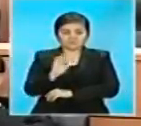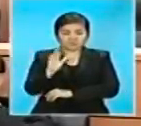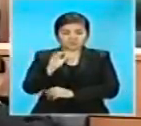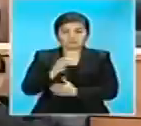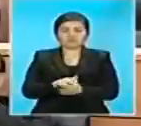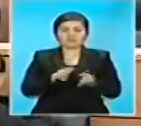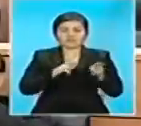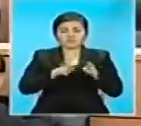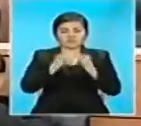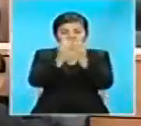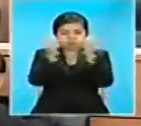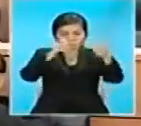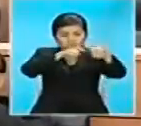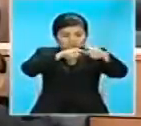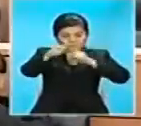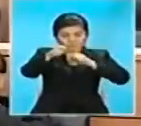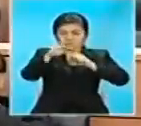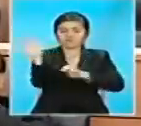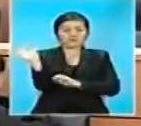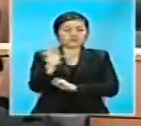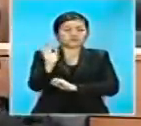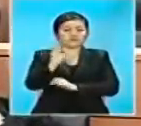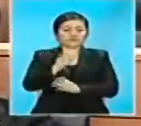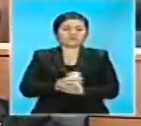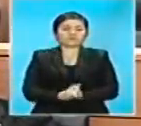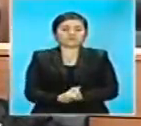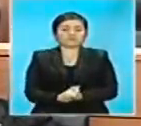การฉีกรัฐธรรมนูญทิ้งอีก